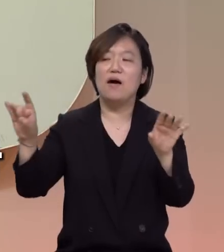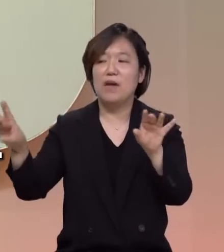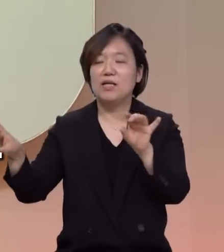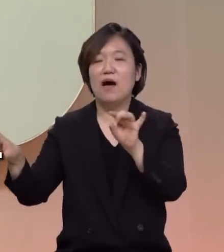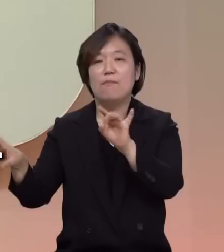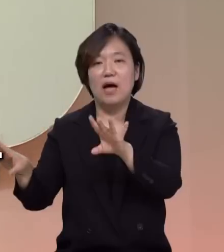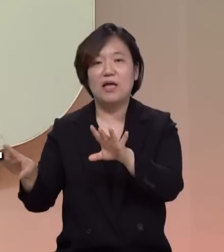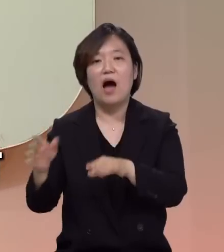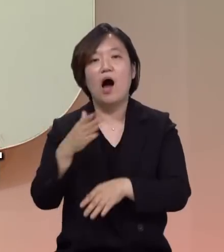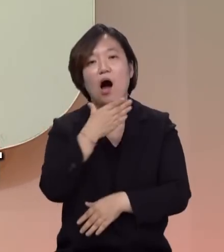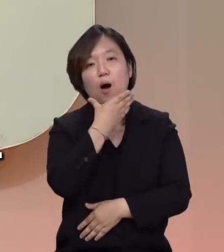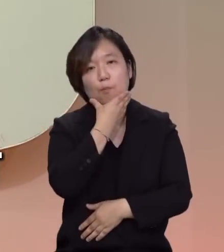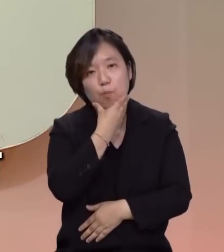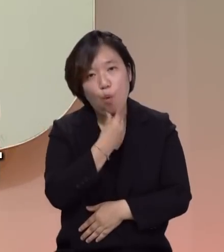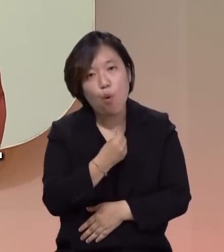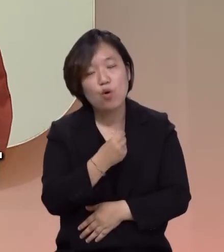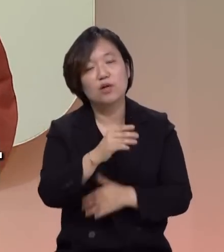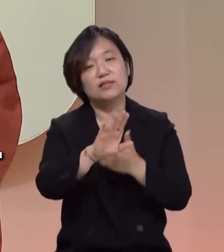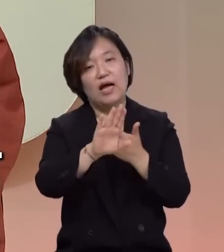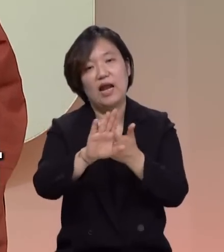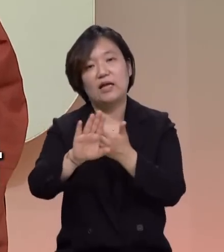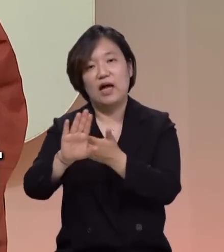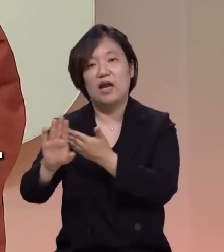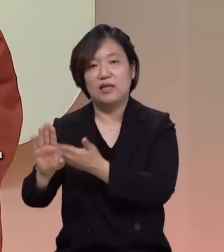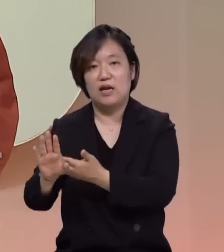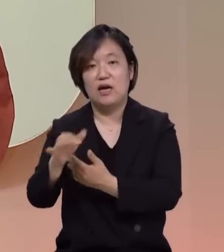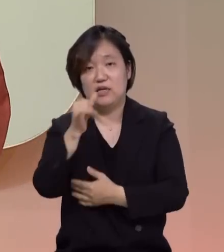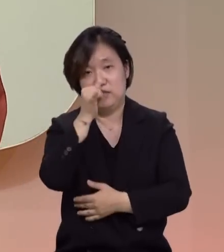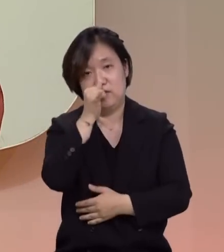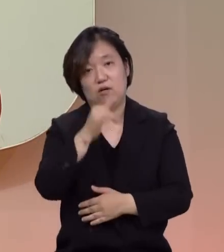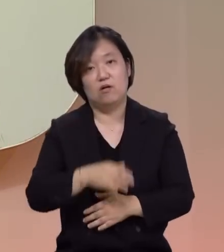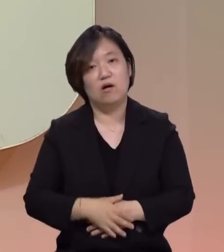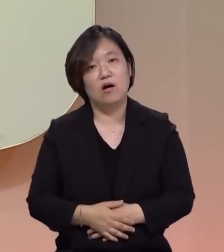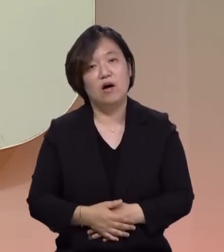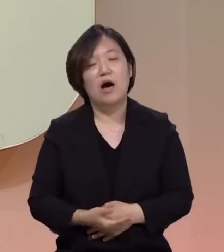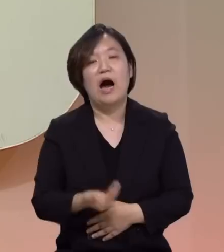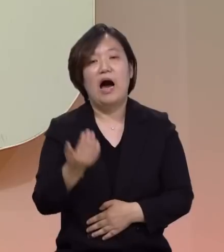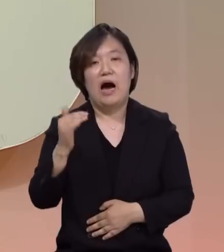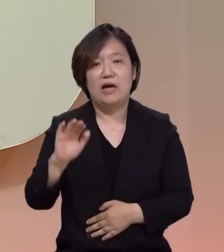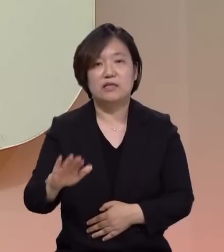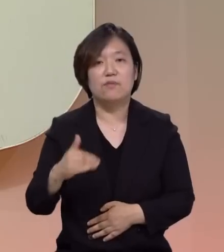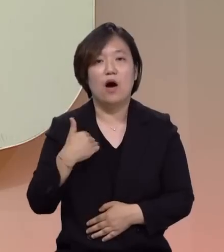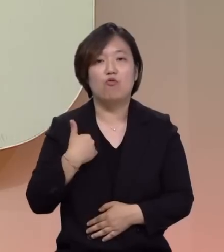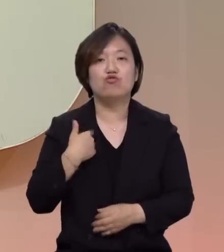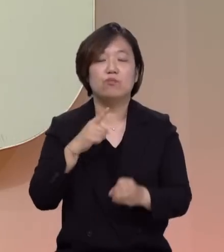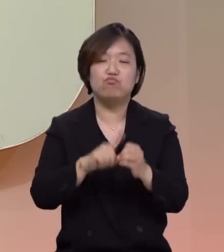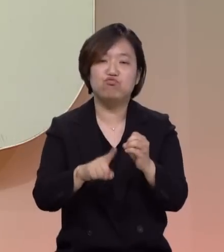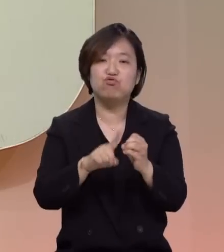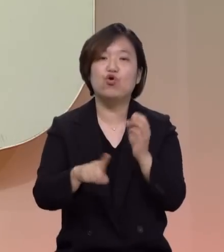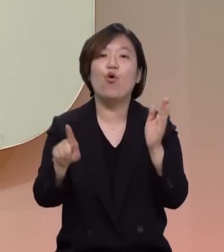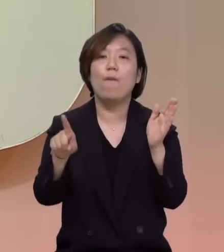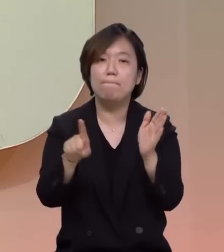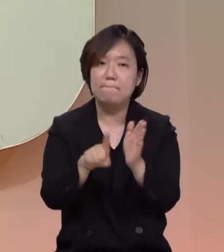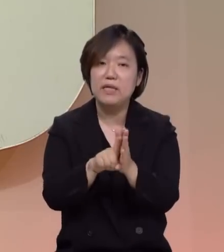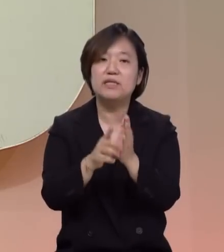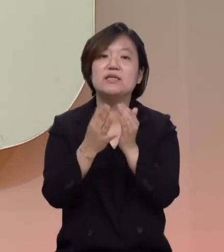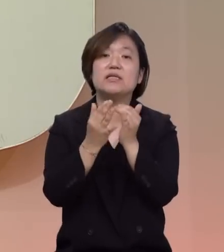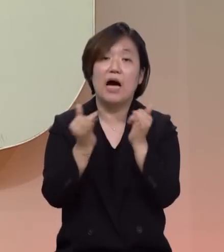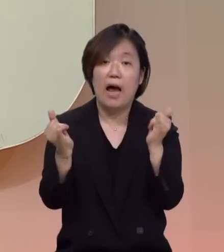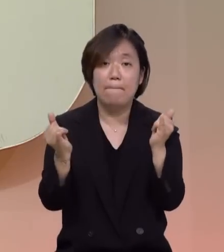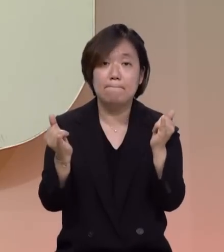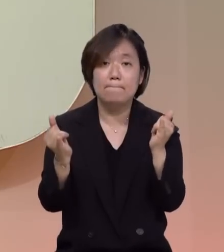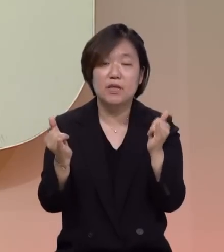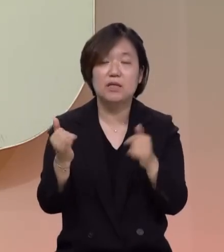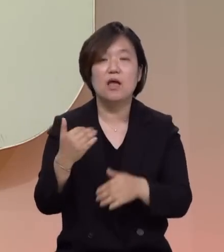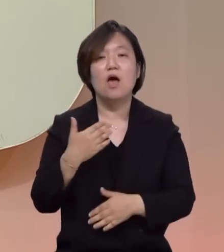그릇은 있을지 모르나 우리 불자들이 부처님의 가르침을